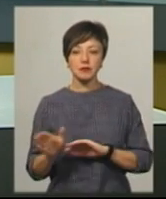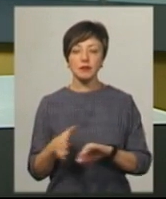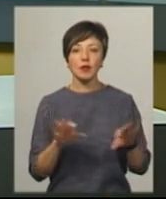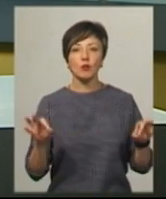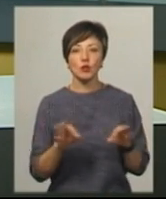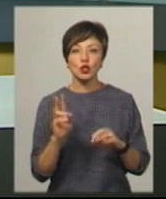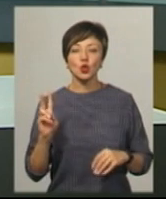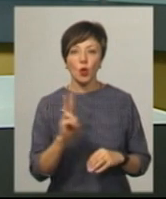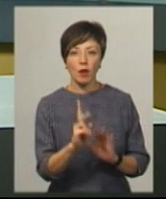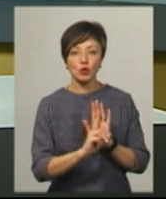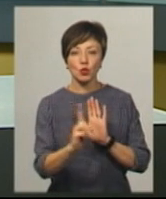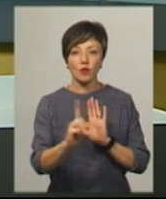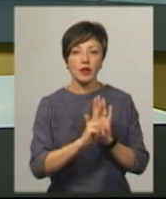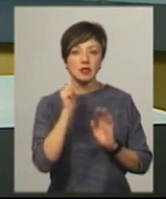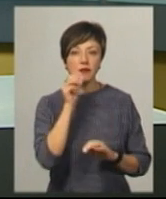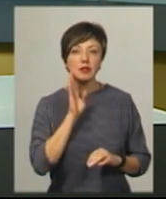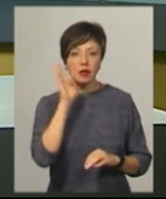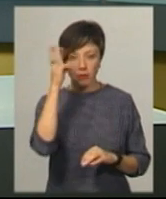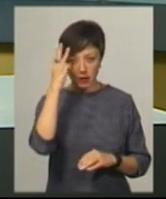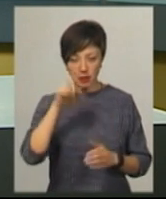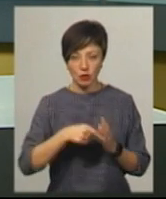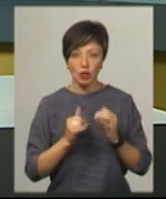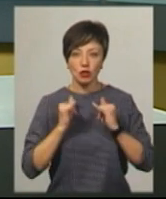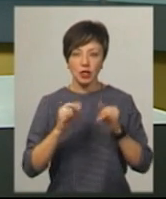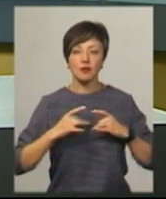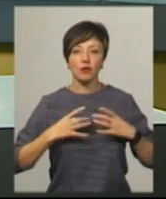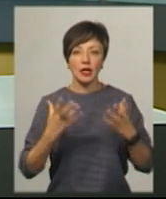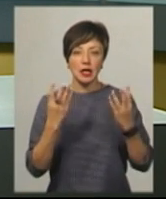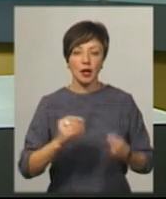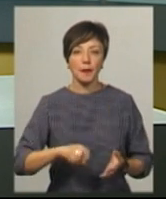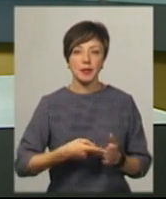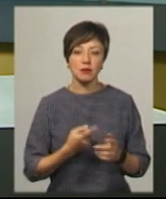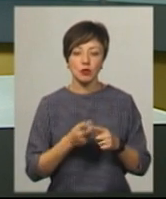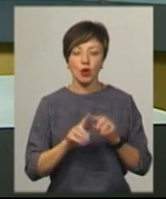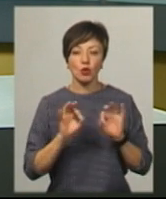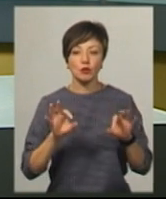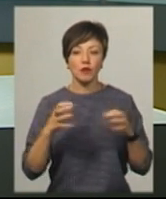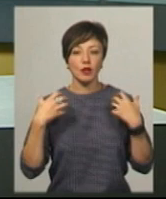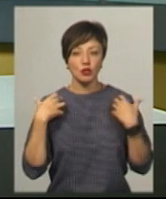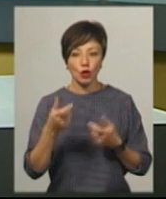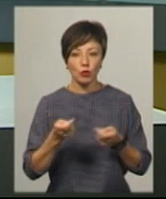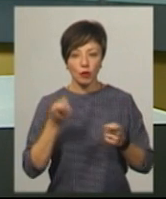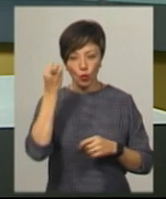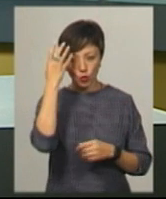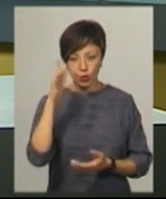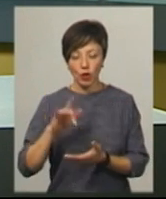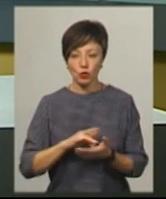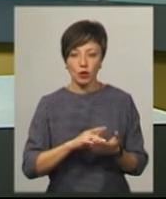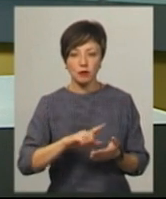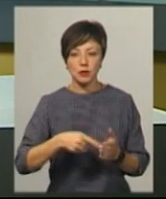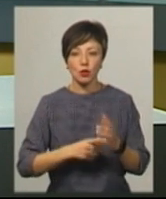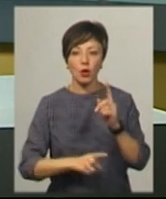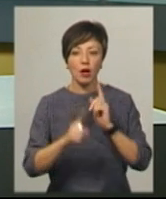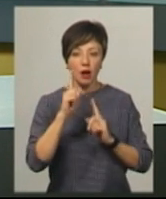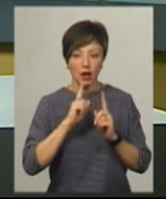Музичний тролейбус курсуватиме завтра зранку у Хмельницькому на честь святкування Дня міста. Про це розповів начальник управління культури та туризму Хмельницької